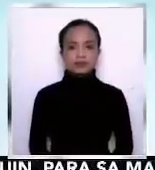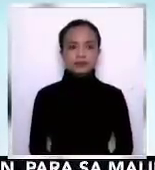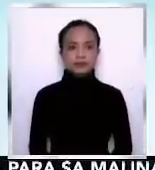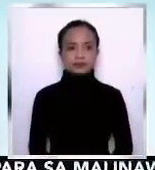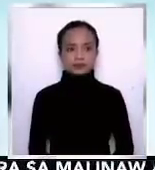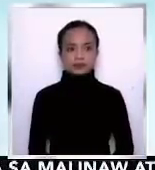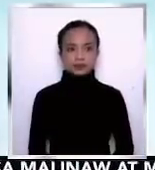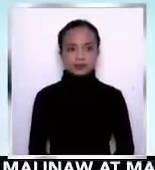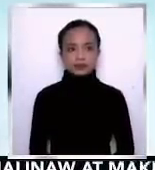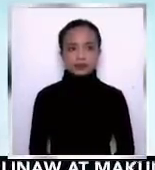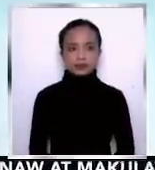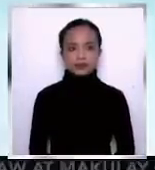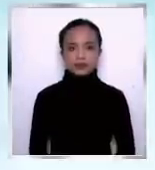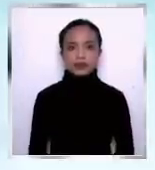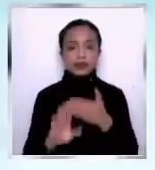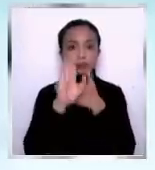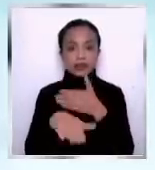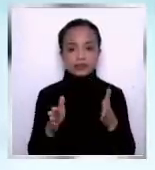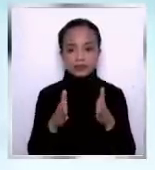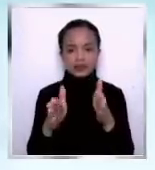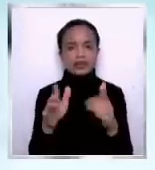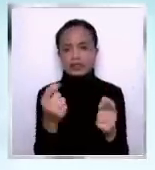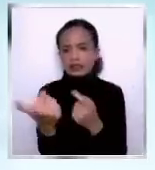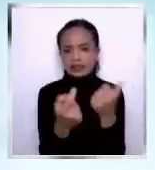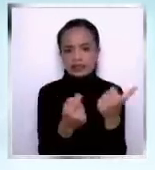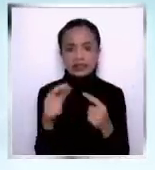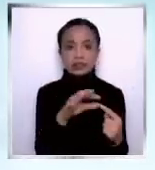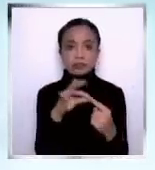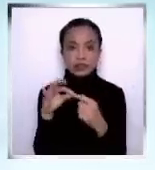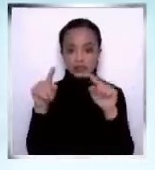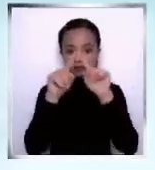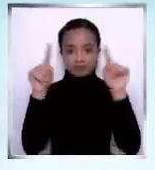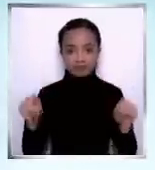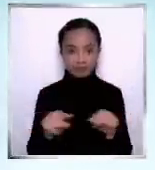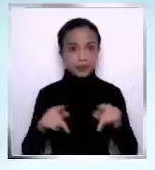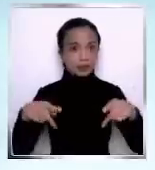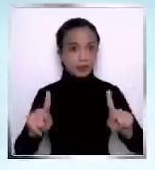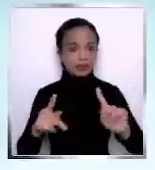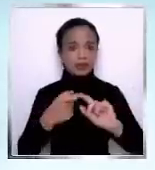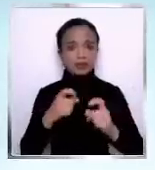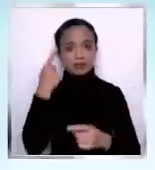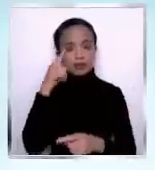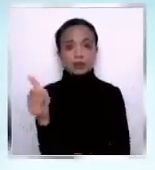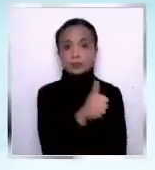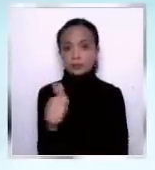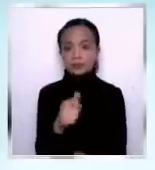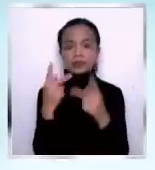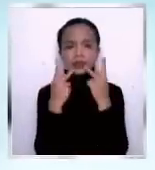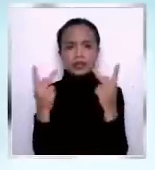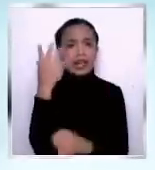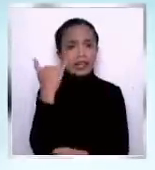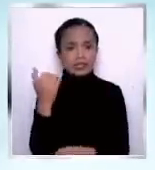Ibalik ang mga dating ruta at tanggalin ang mga special permit sa mga pampublikong sasakyan. Yan ang petisyon ng mga transport group ngayong hirap ang mga tsuper